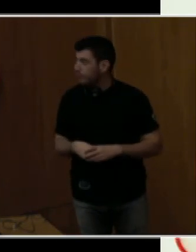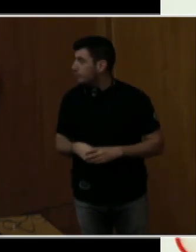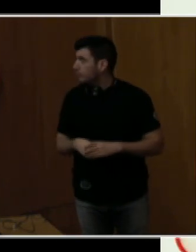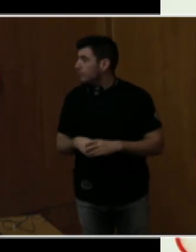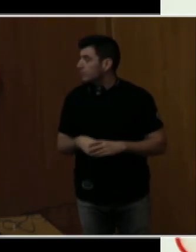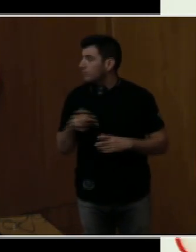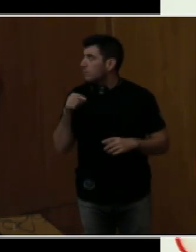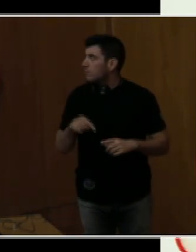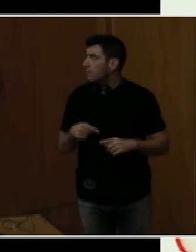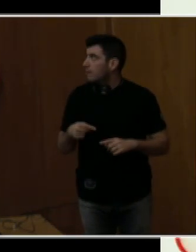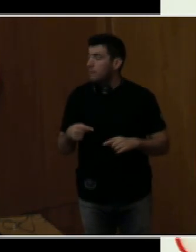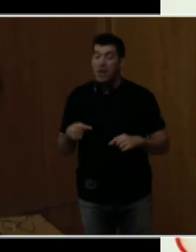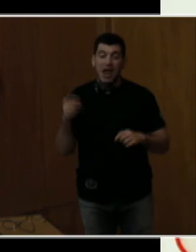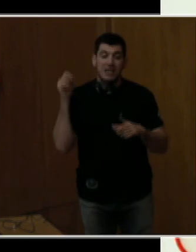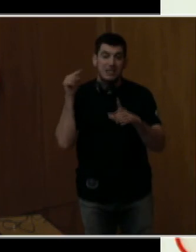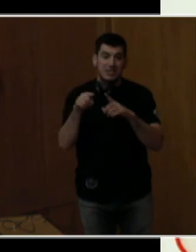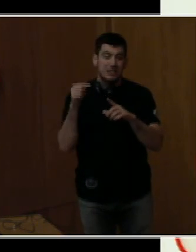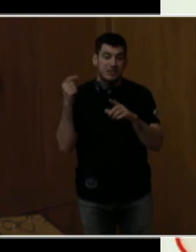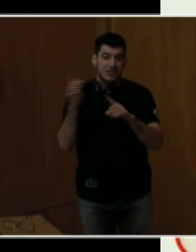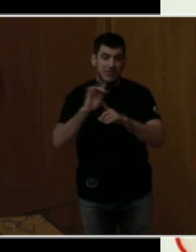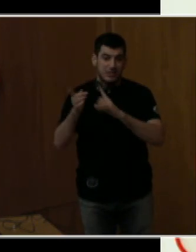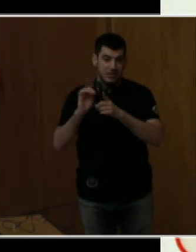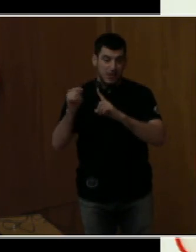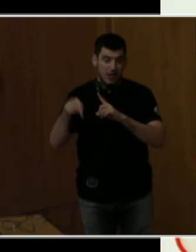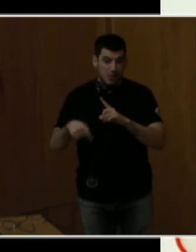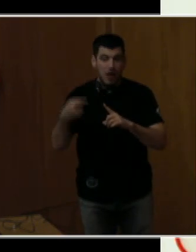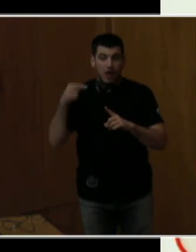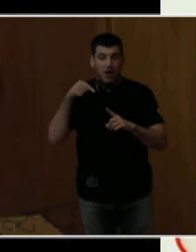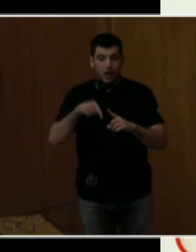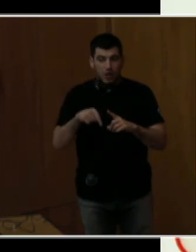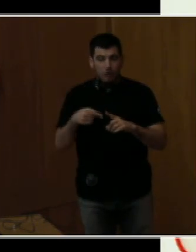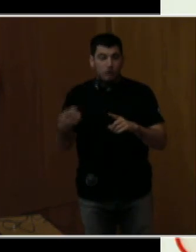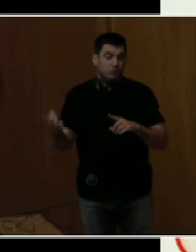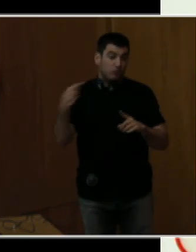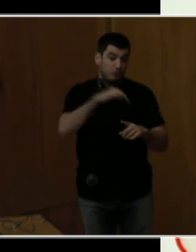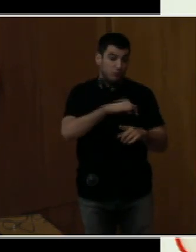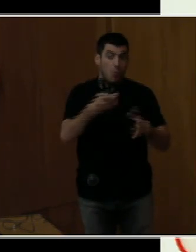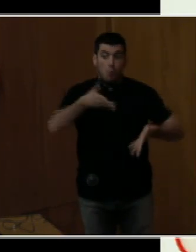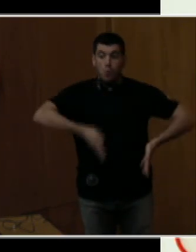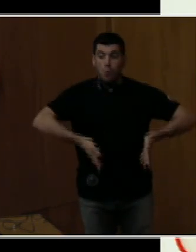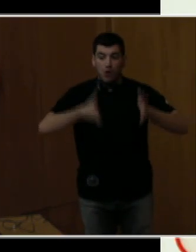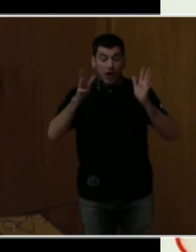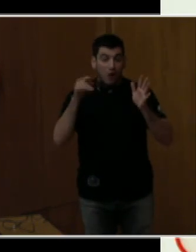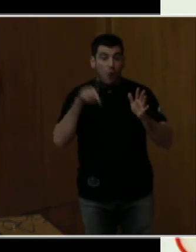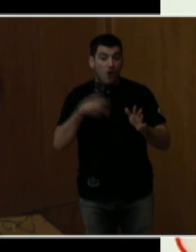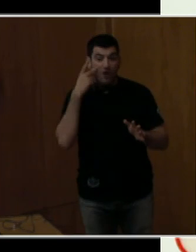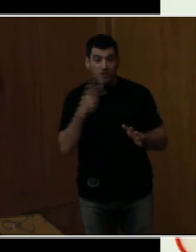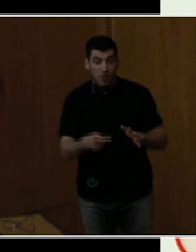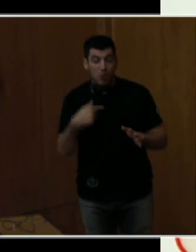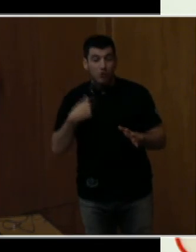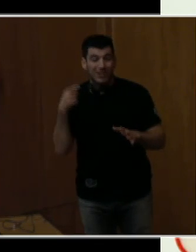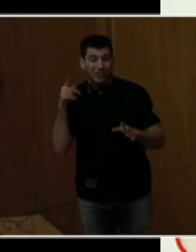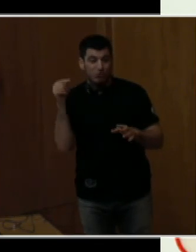λέμε σήμα πρόσβασης ελέγχουμε το αν θα επιτρέψουμε να μπούμε στη μνήμη, στην πολυκατοικία στην ουσία. Και εδώ βλέπουμε ότι όταν αυτό το σήμα